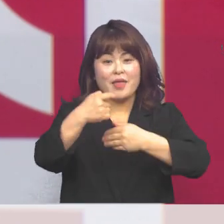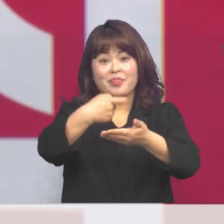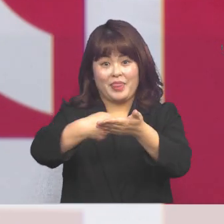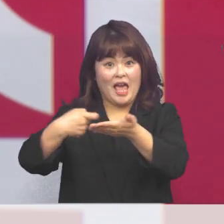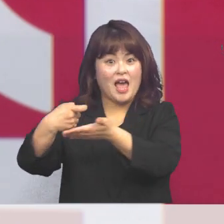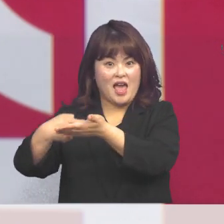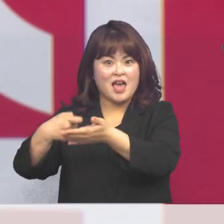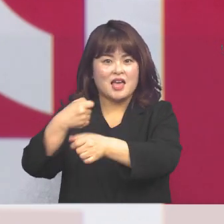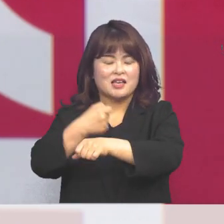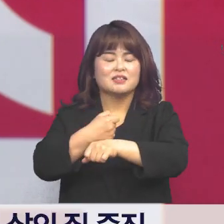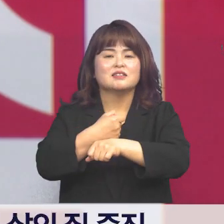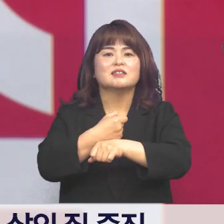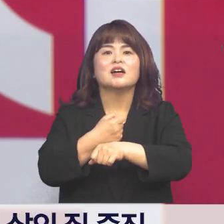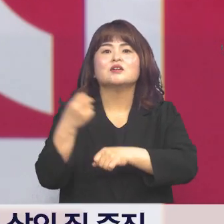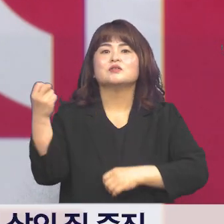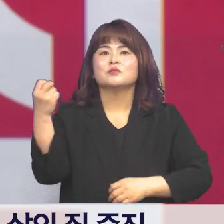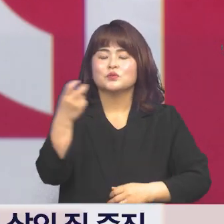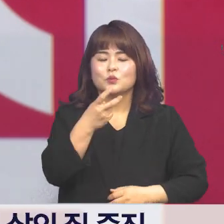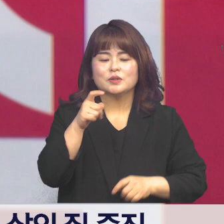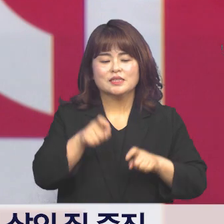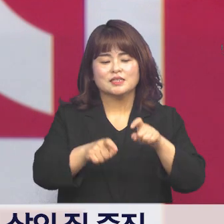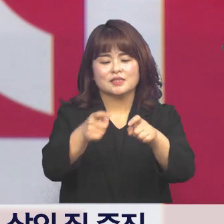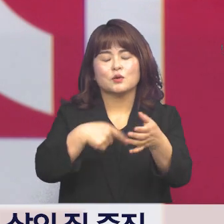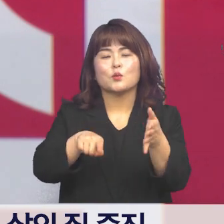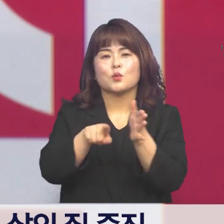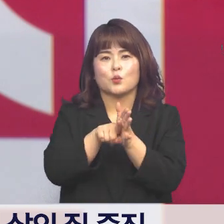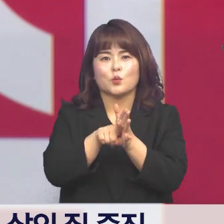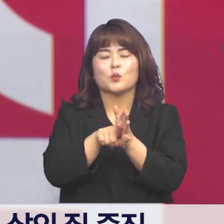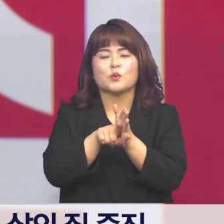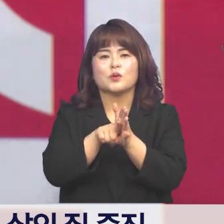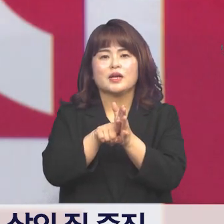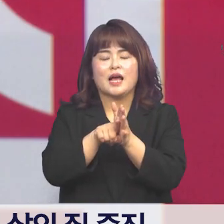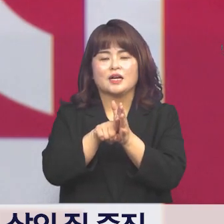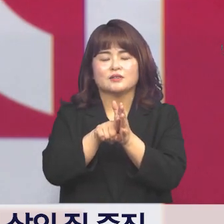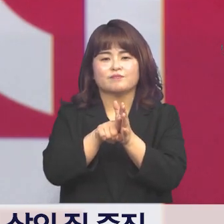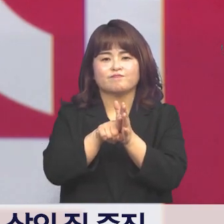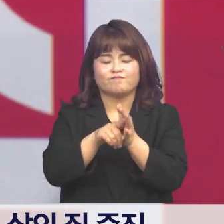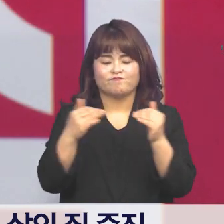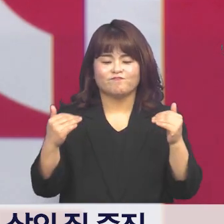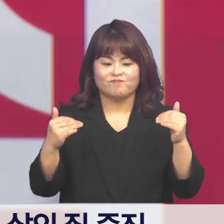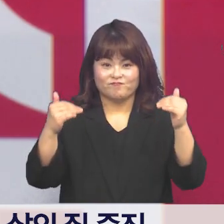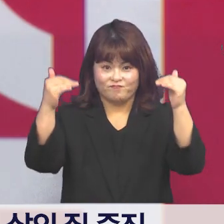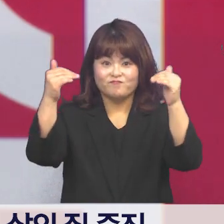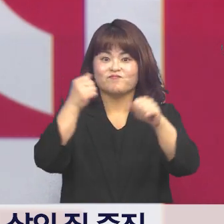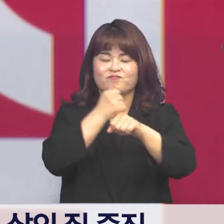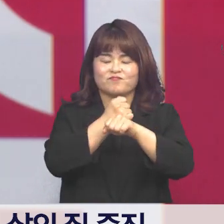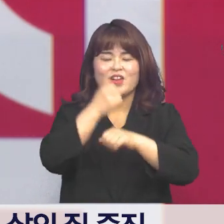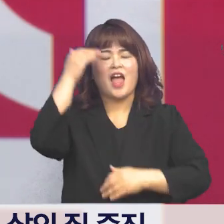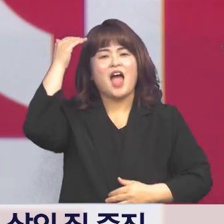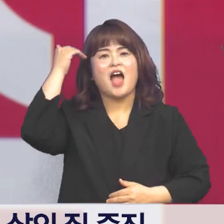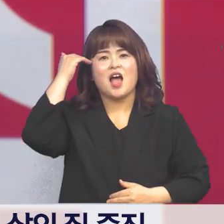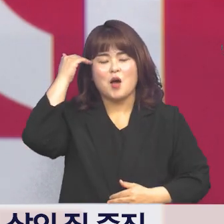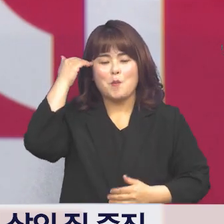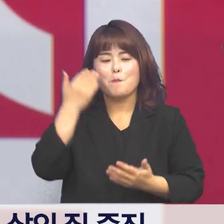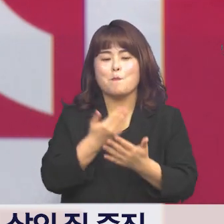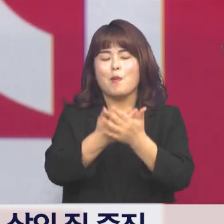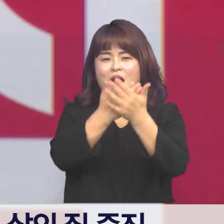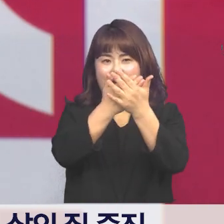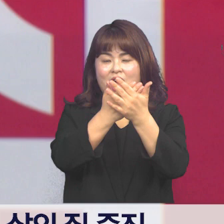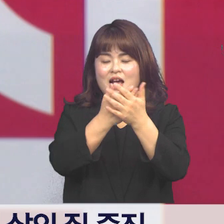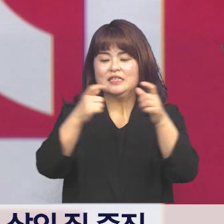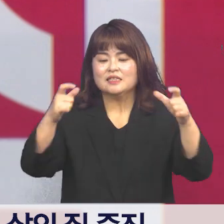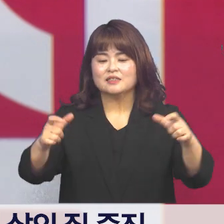정책을 벤치마킹하고 또 그걸 실행을 해서 두 도시의 발전, 또 나라 경제